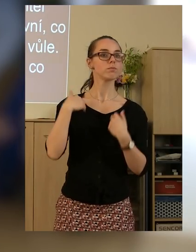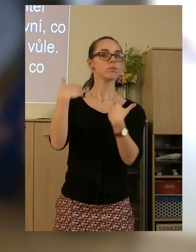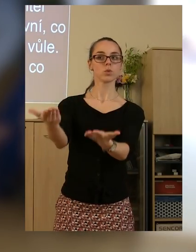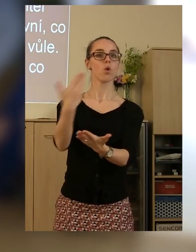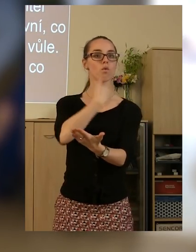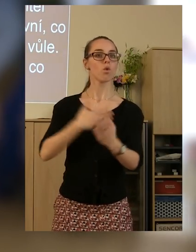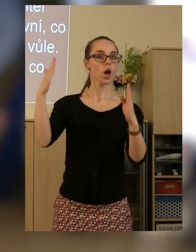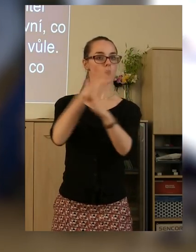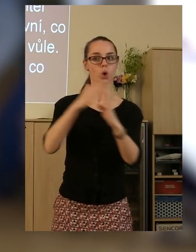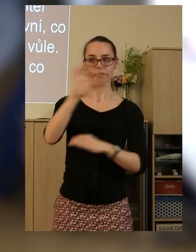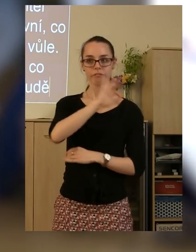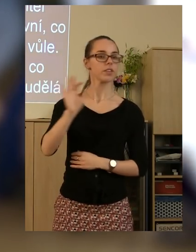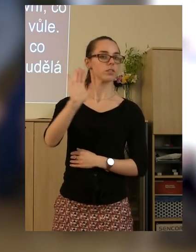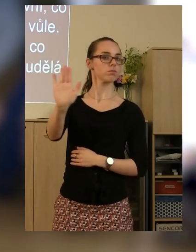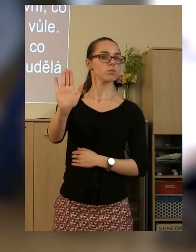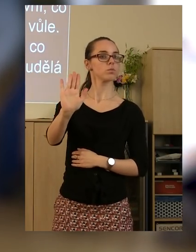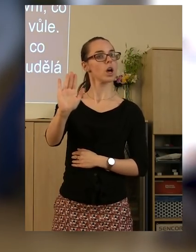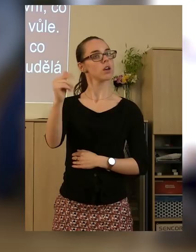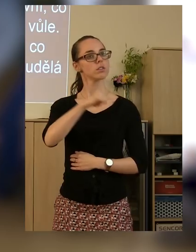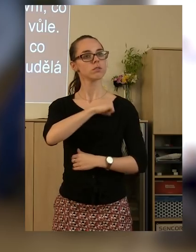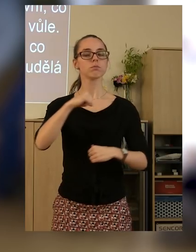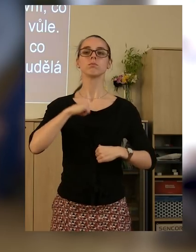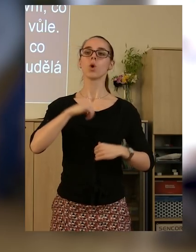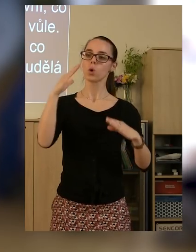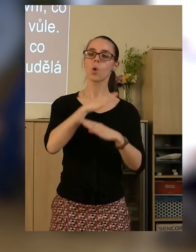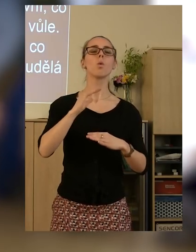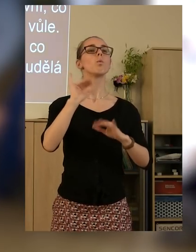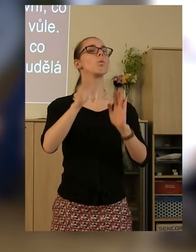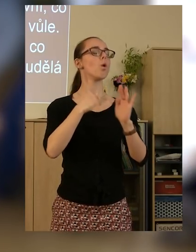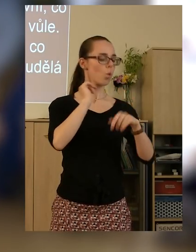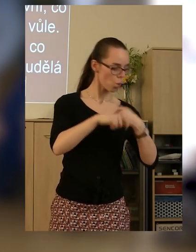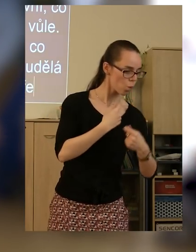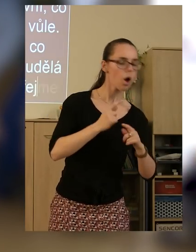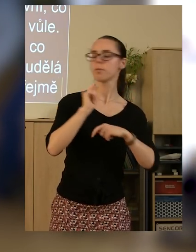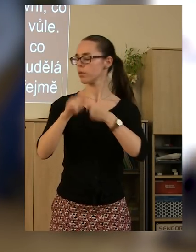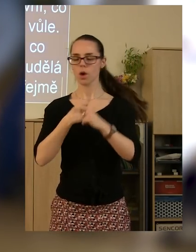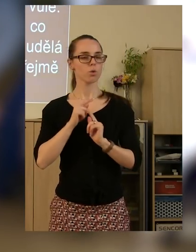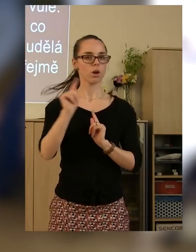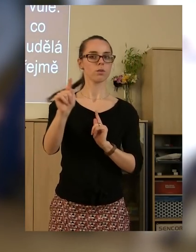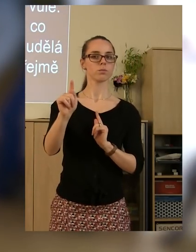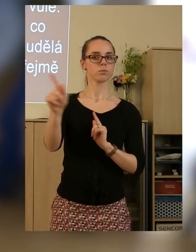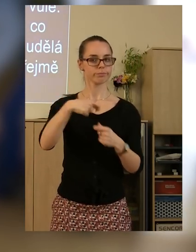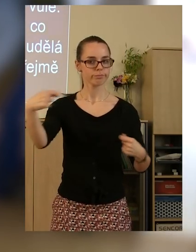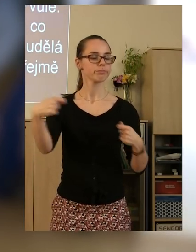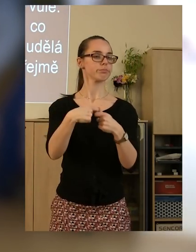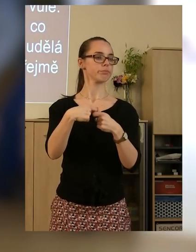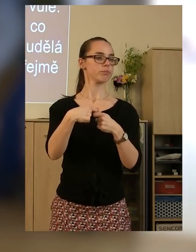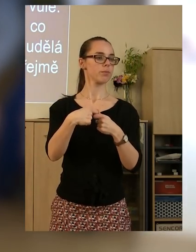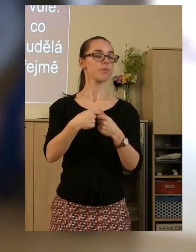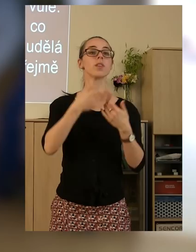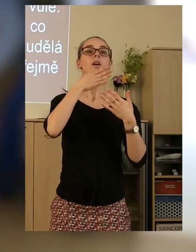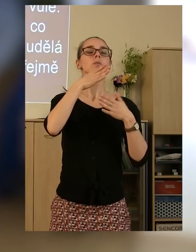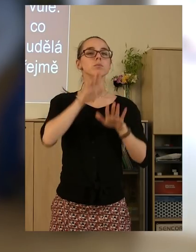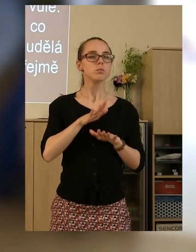proč to udělá a proč to neudělá. A samozřejmě, že čím je širší spektrum